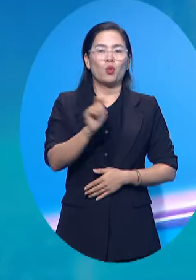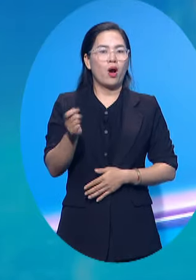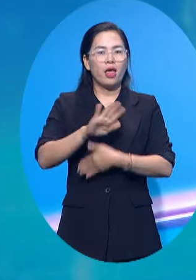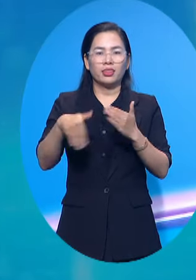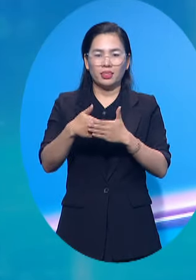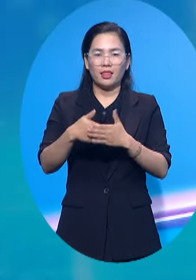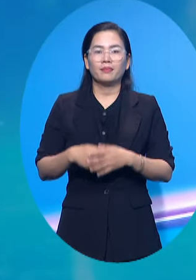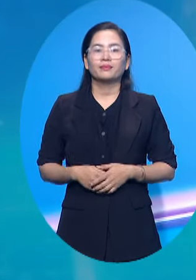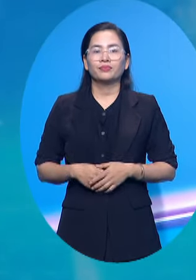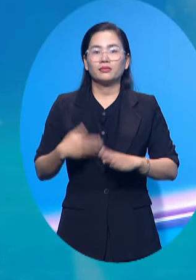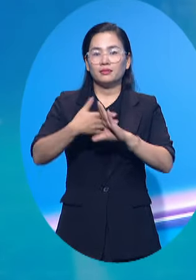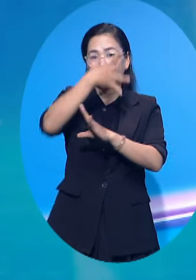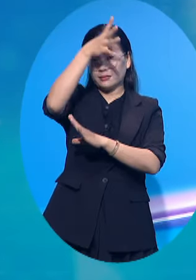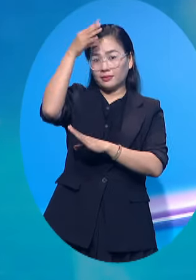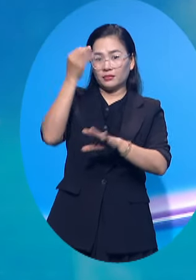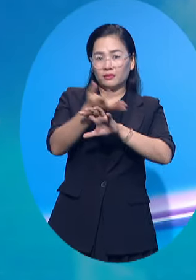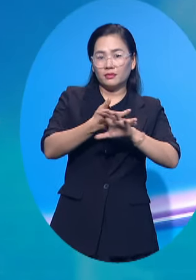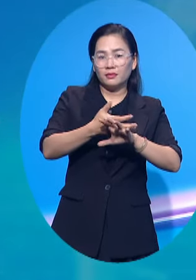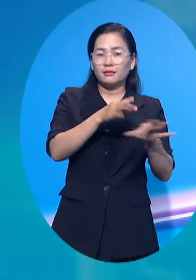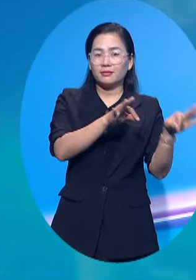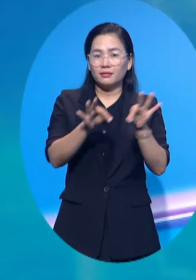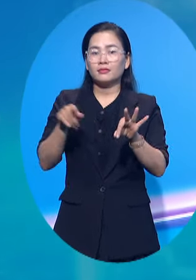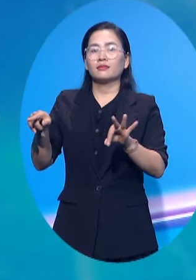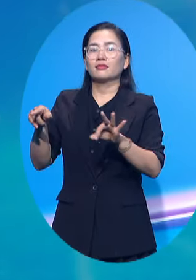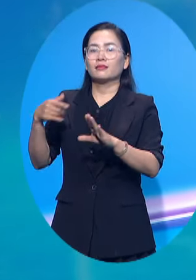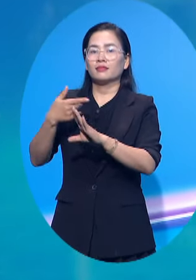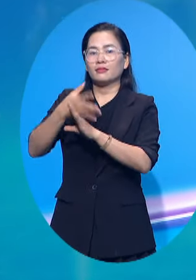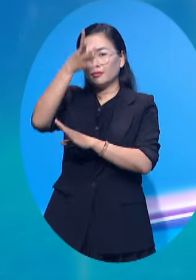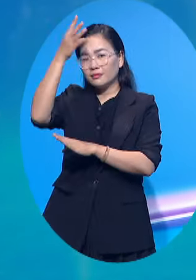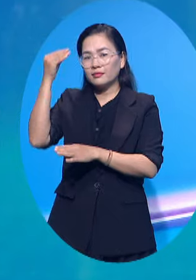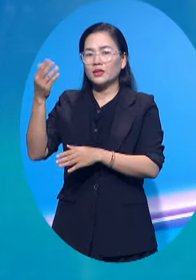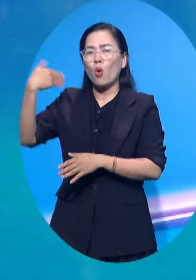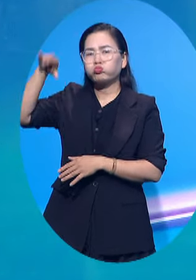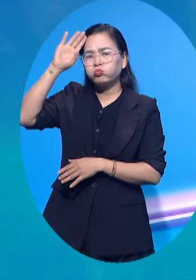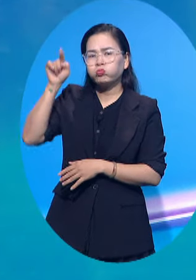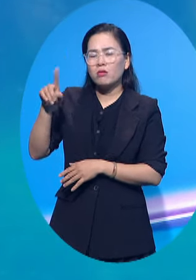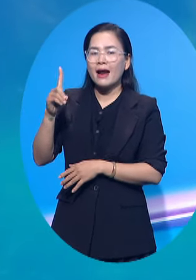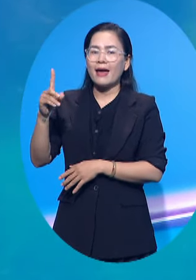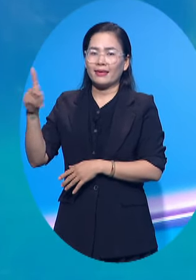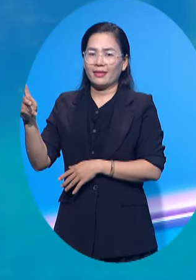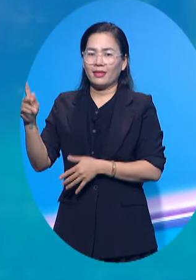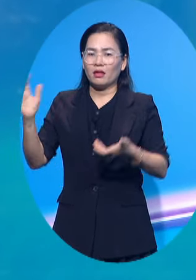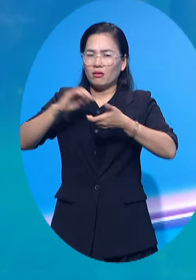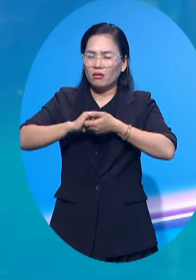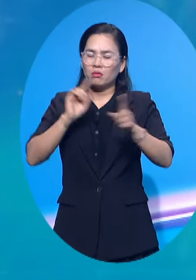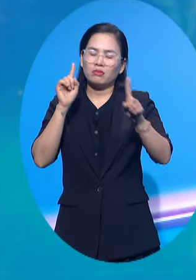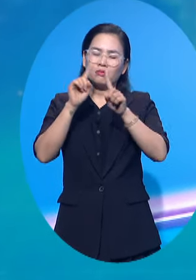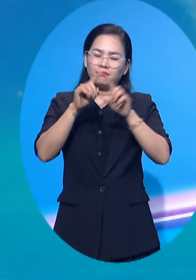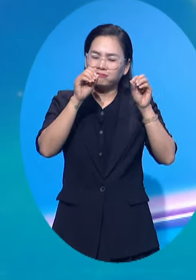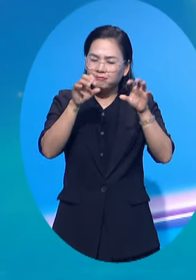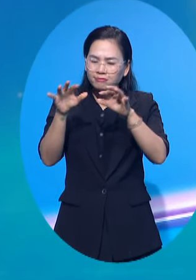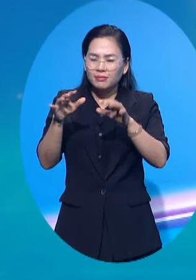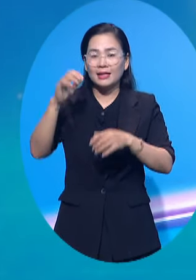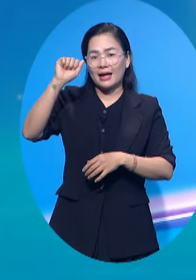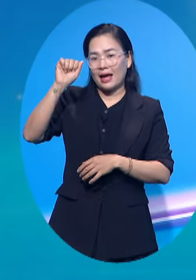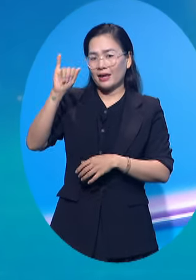Đại học Quốc gia Thành phố Hồ Chí Minh và Đại học Deakin Úc đã ký kết biên bản hợp tác chiến lược nhằm thúc đẩy hợp tác nghiên cứu đào tạo về trí tuệ